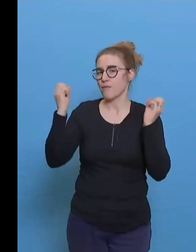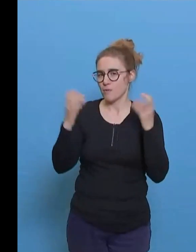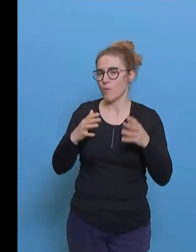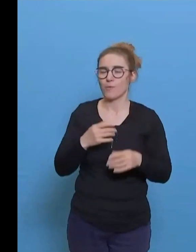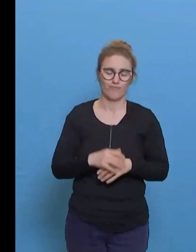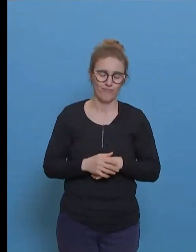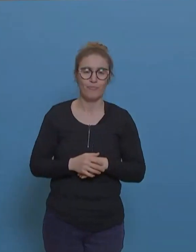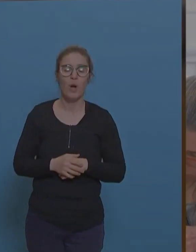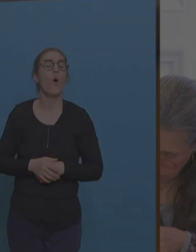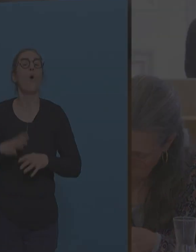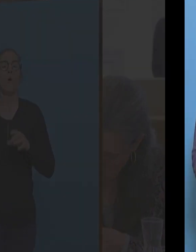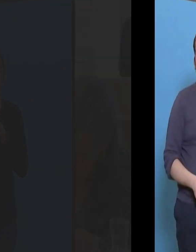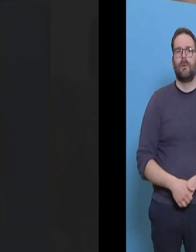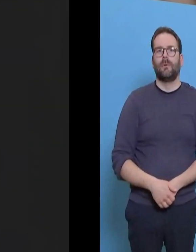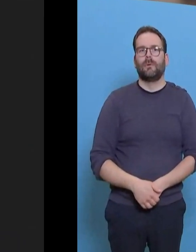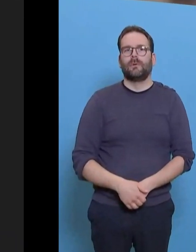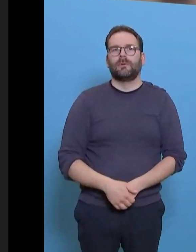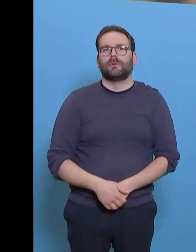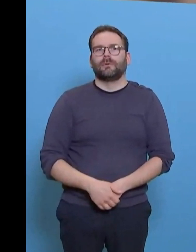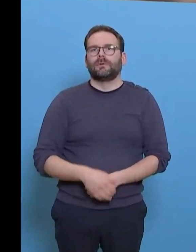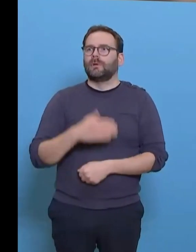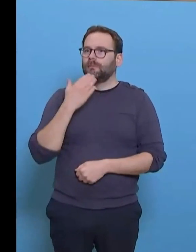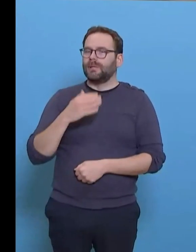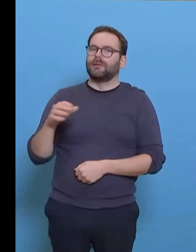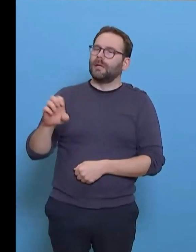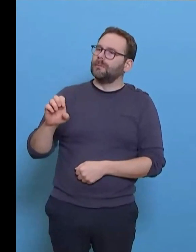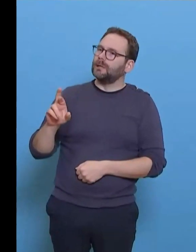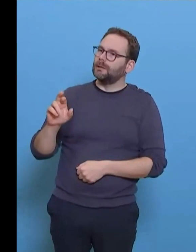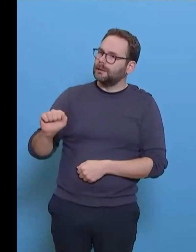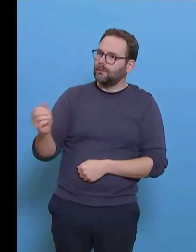pour présenter et vous proposer de mettre aux voix cette délibération.